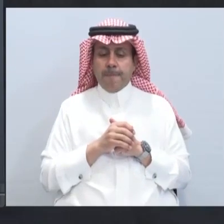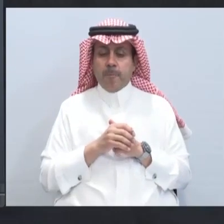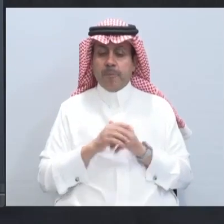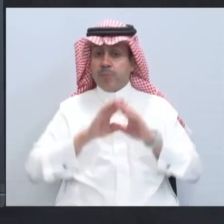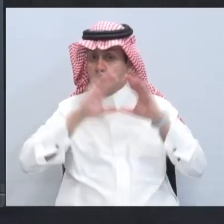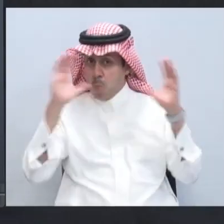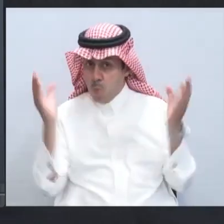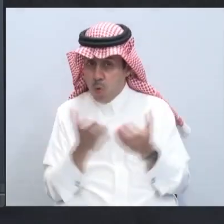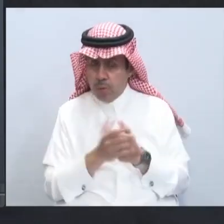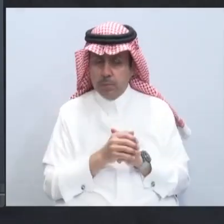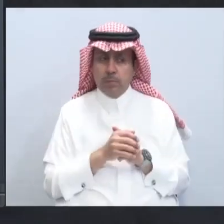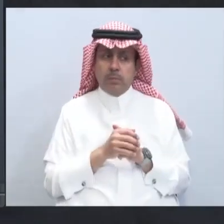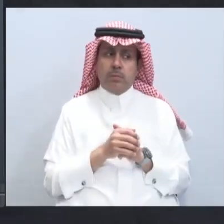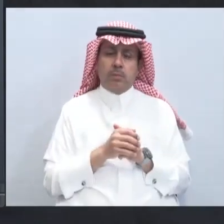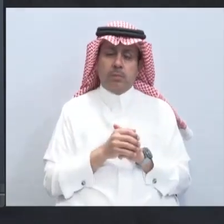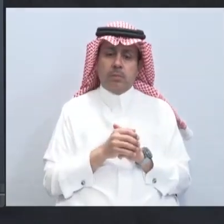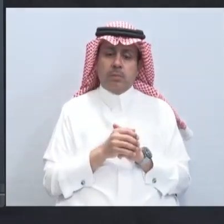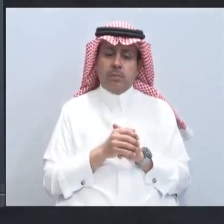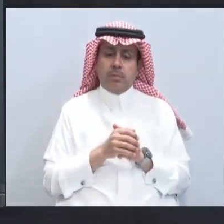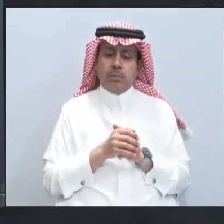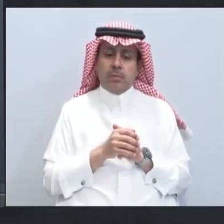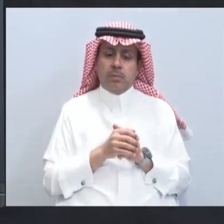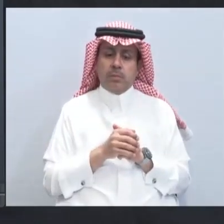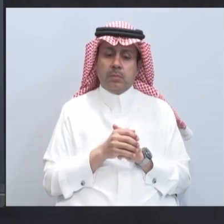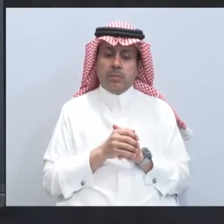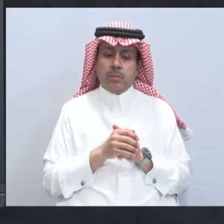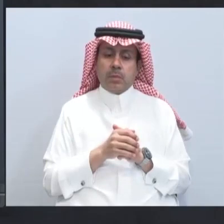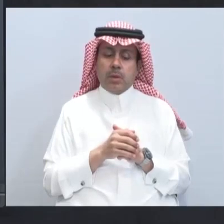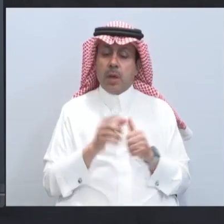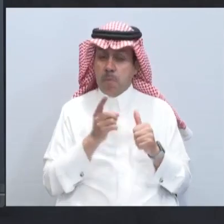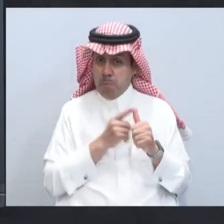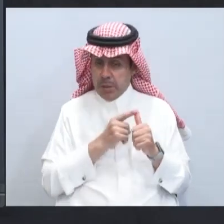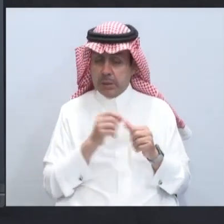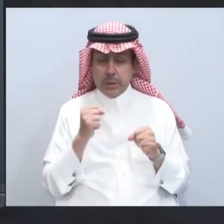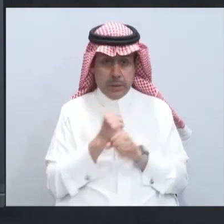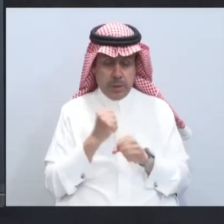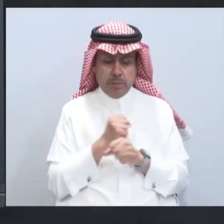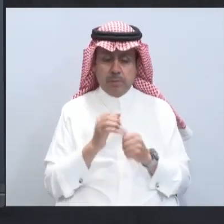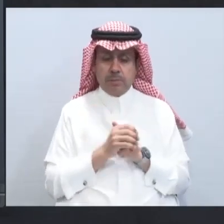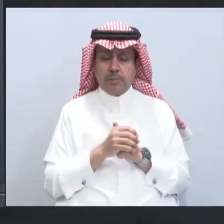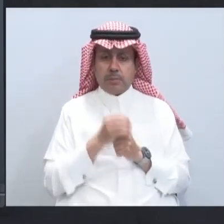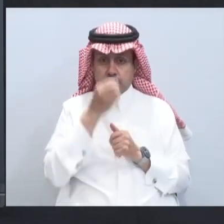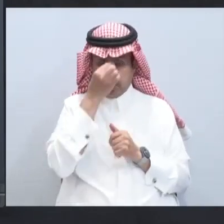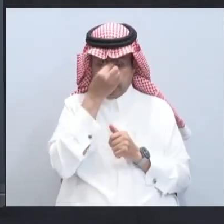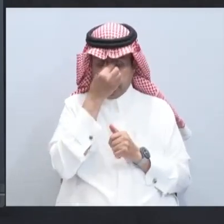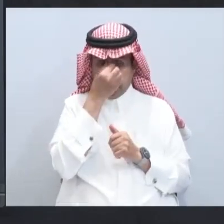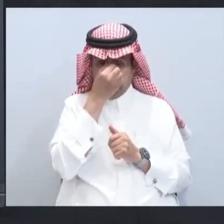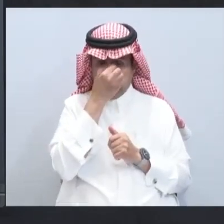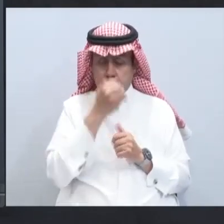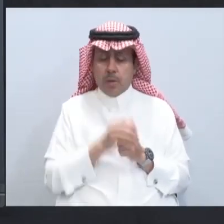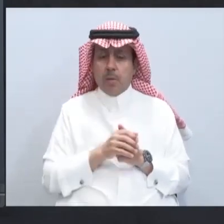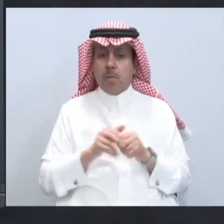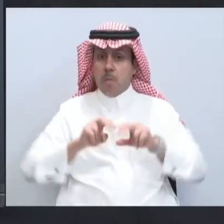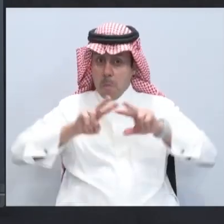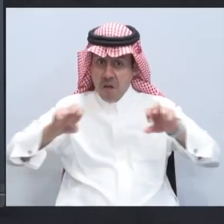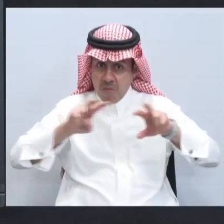معظم يعني مثلا او مثلا في بدايه استخدامه لهذه او عمليات محركات